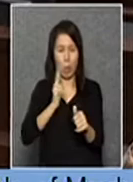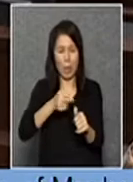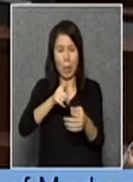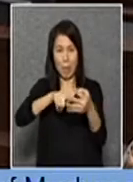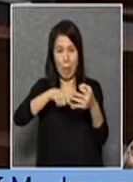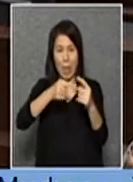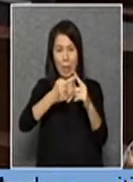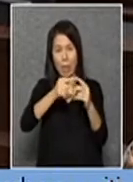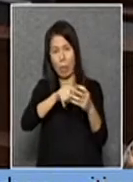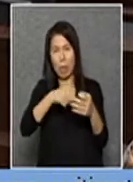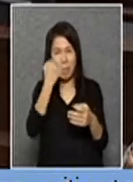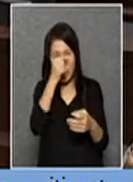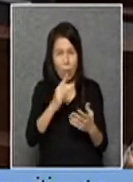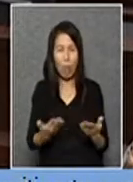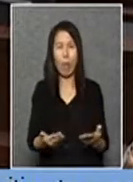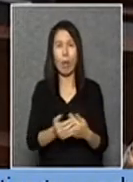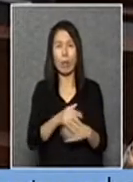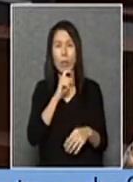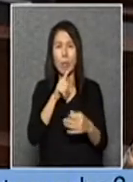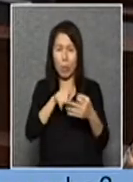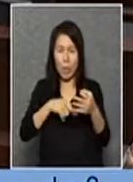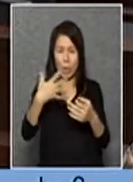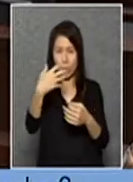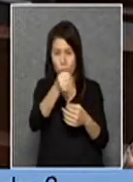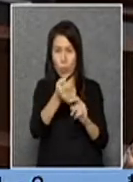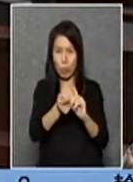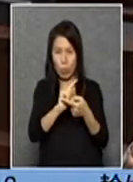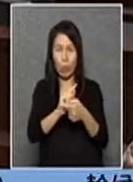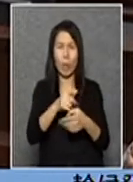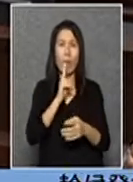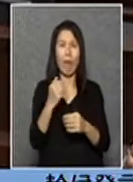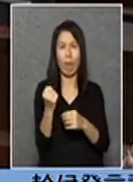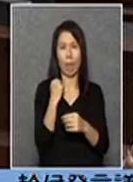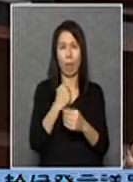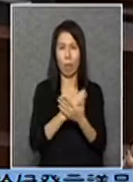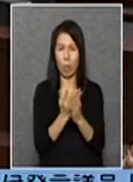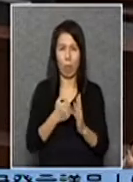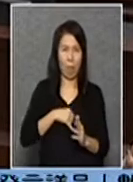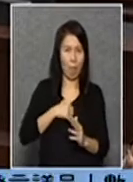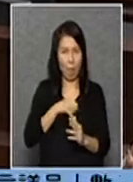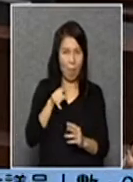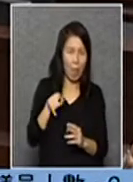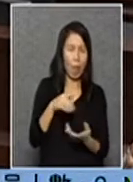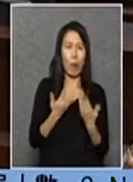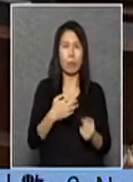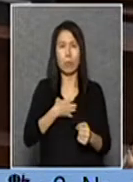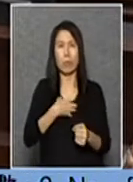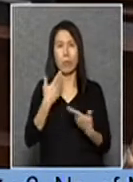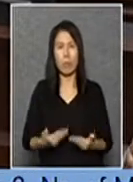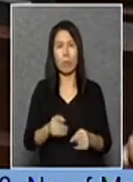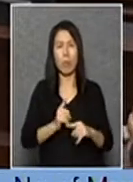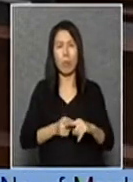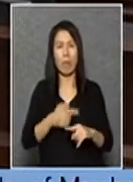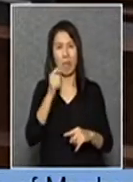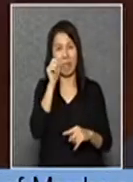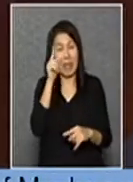特別當遇到有關嘅委任嘅主席同埋委員嘅代表性同埋能力嘅時候，被質疑嘅時候咧，更加令人覺得呢次咧係唔係一個偶然嘅事